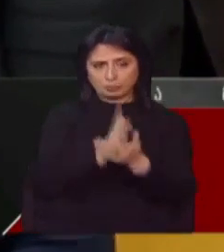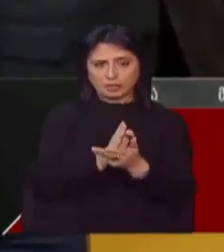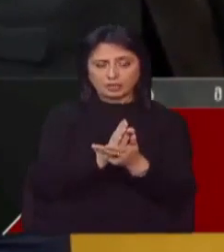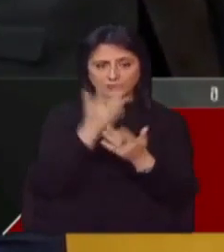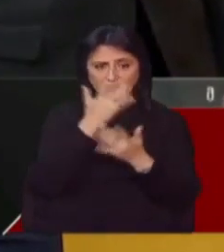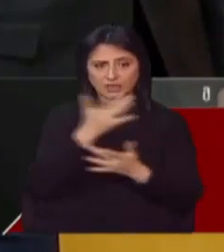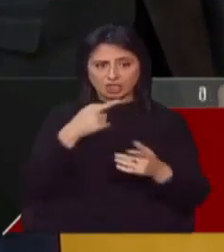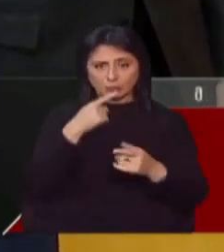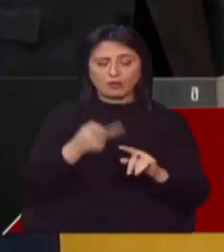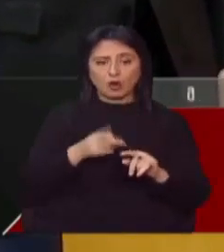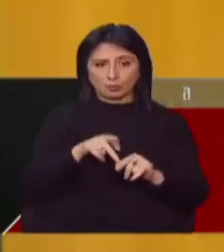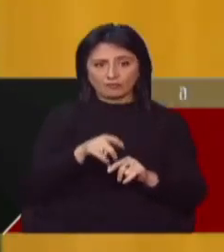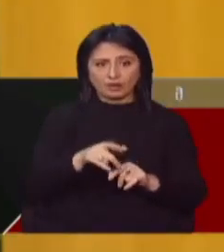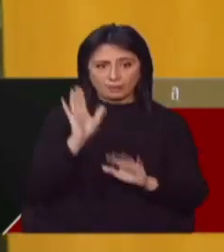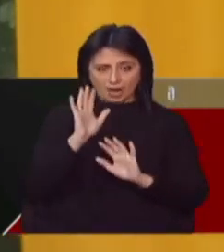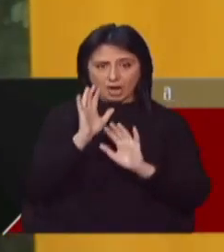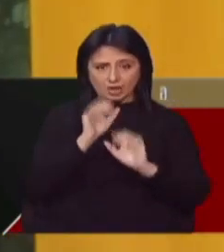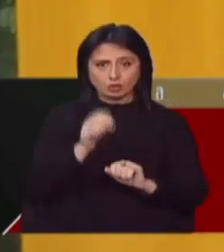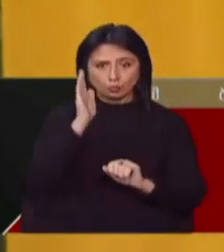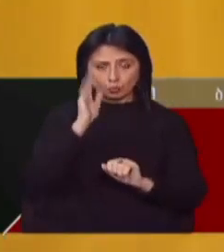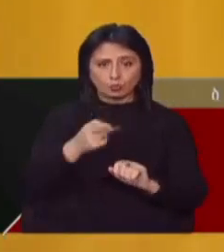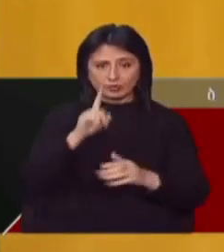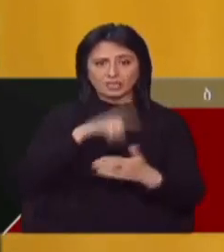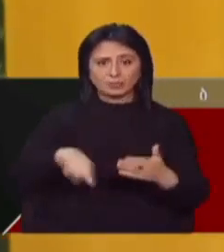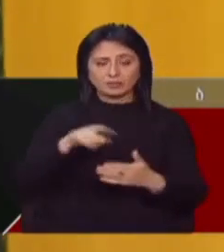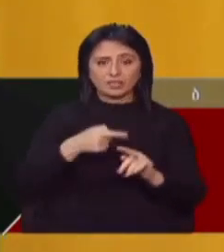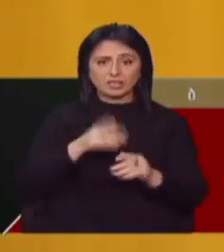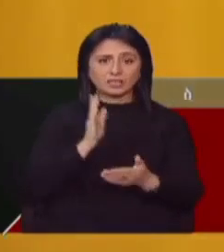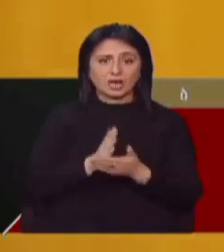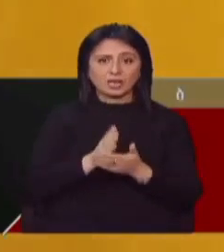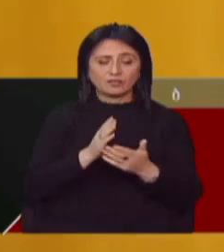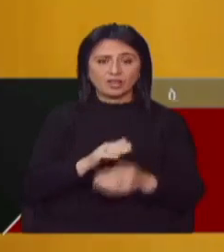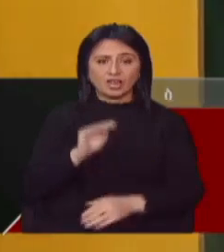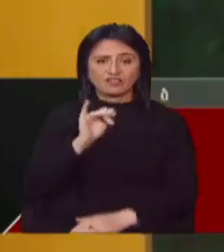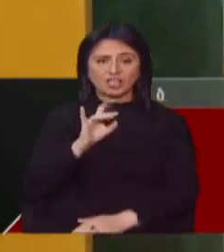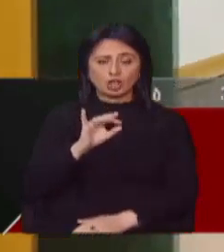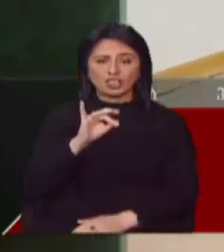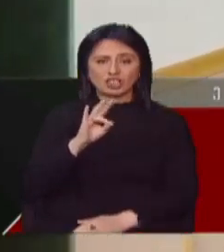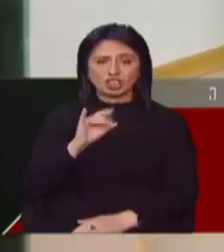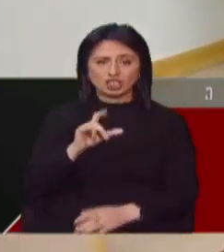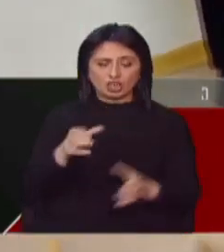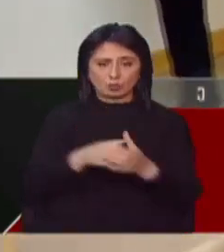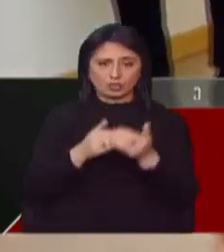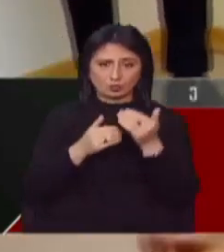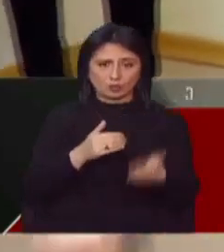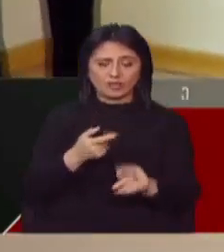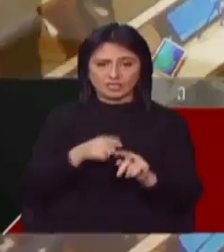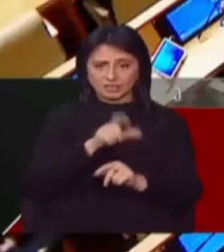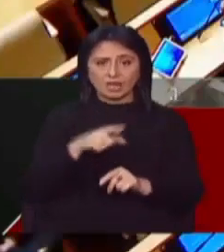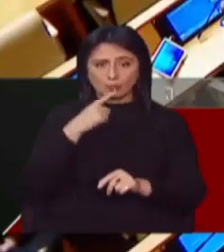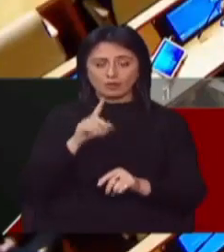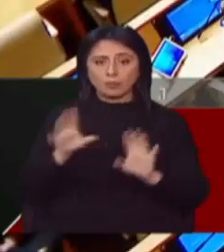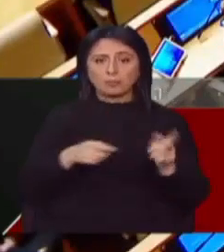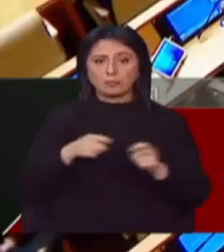და საჯაროდ ამბობს იმას რომ მათი მხარდაჭერა ექნება იმპიჩმენტს ესენი არიან ფრიდონ ინჯას გუნდის წარმომადგენლები ისინი ამბობენ